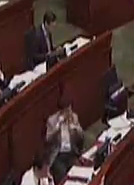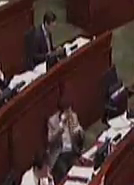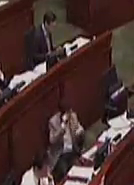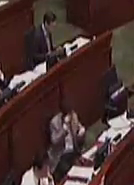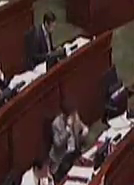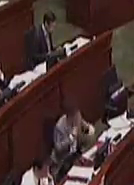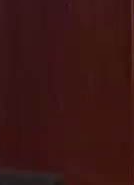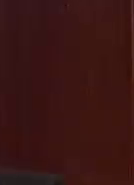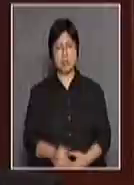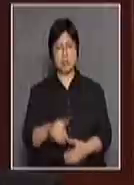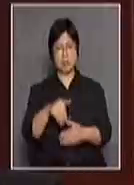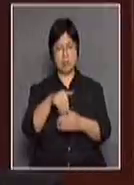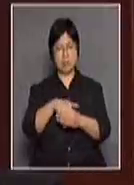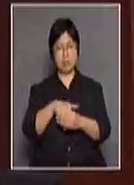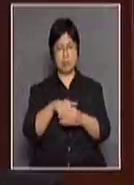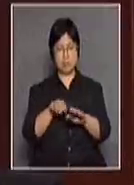開始表決。